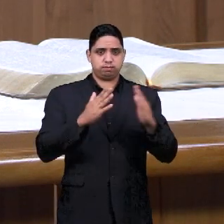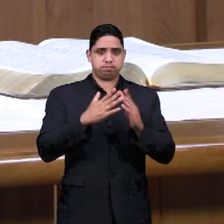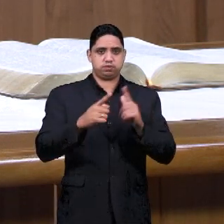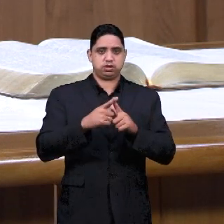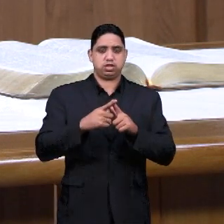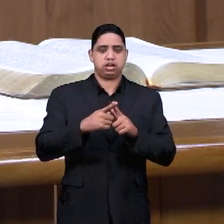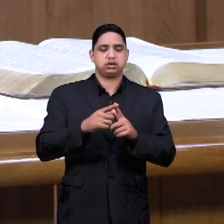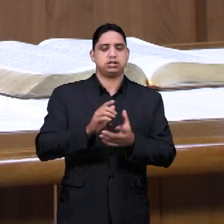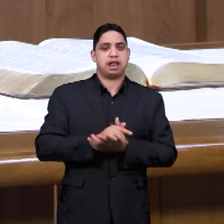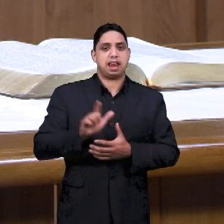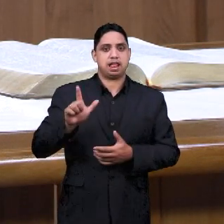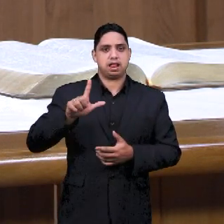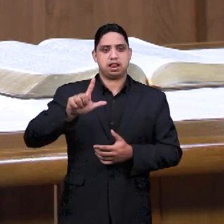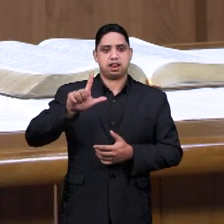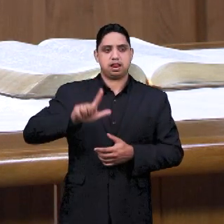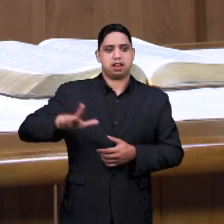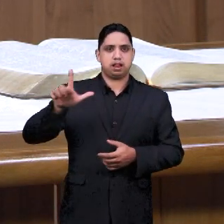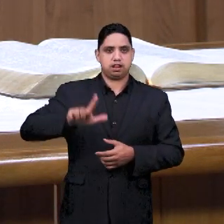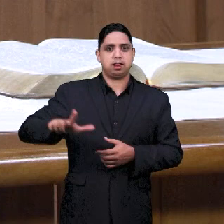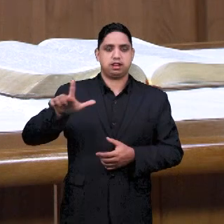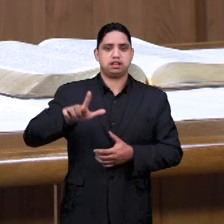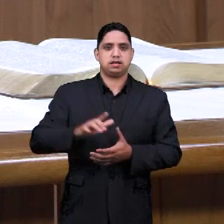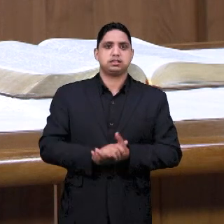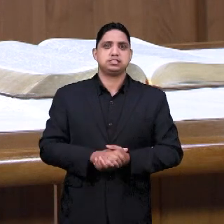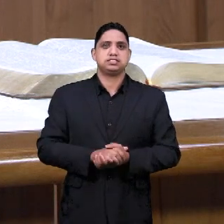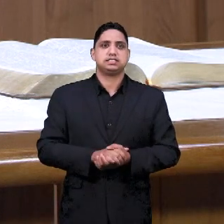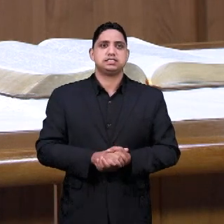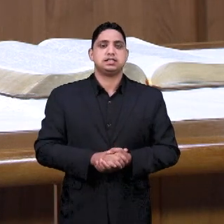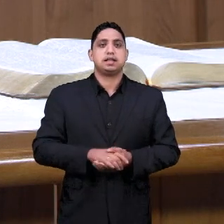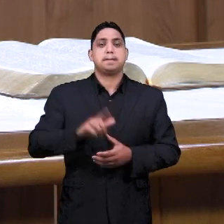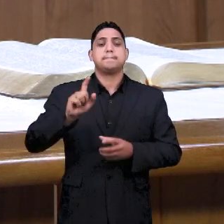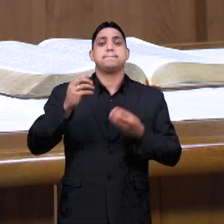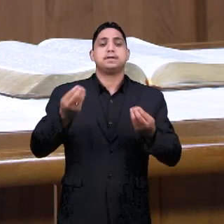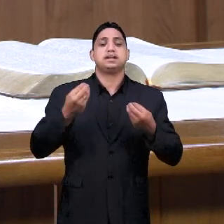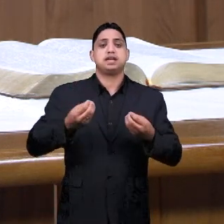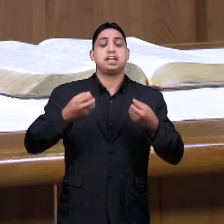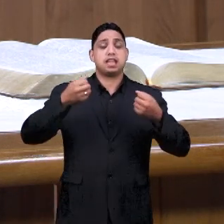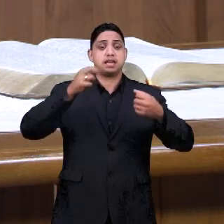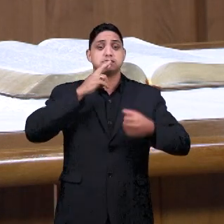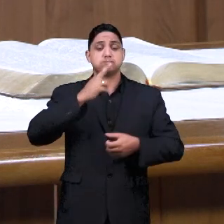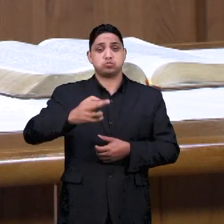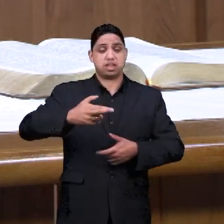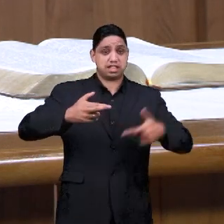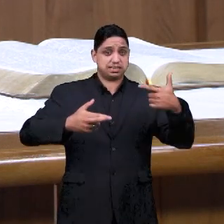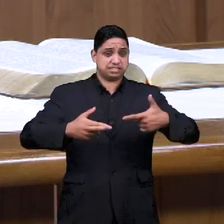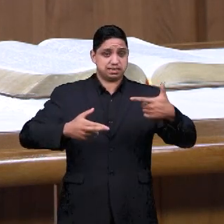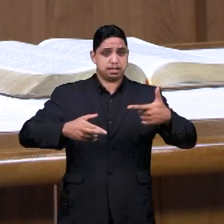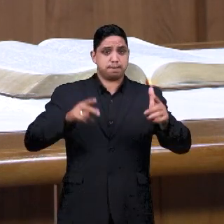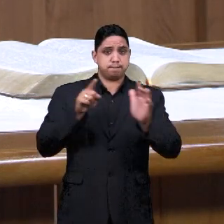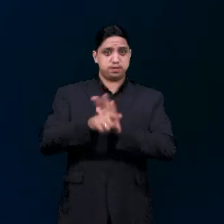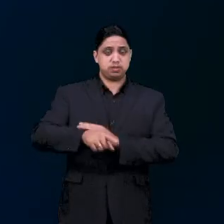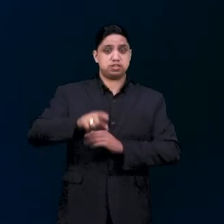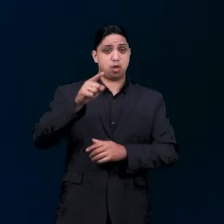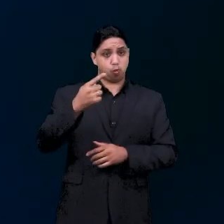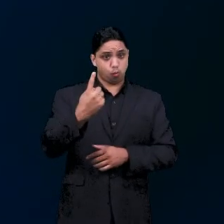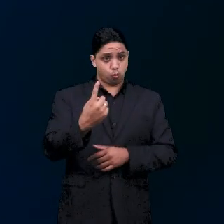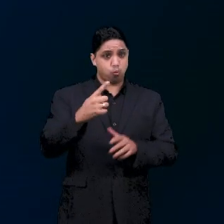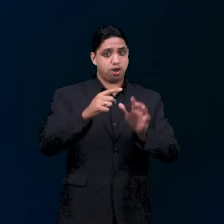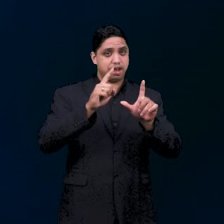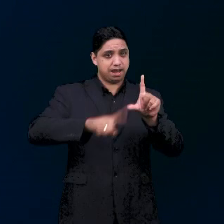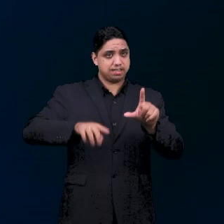une réponse en contribuant pour répondre à cette deuxième question, c'est-à-dire la question est une lettre B.